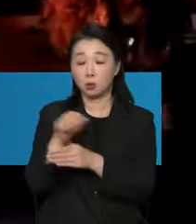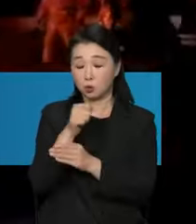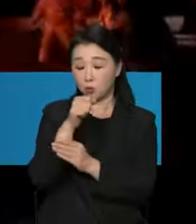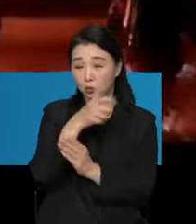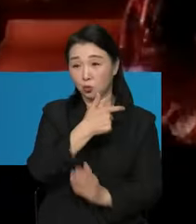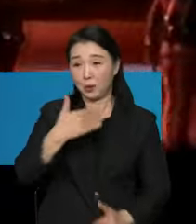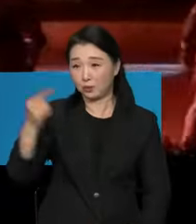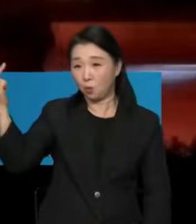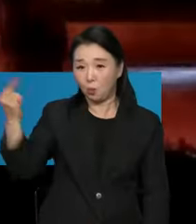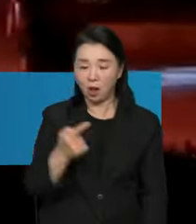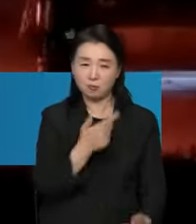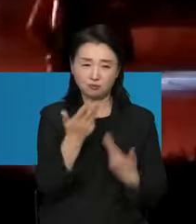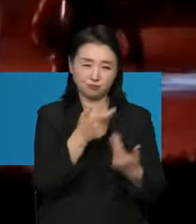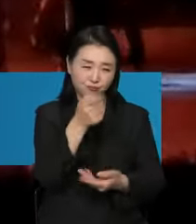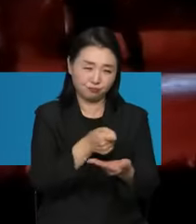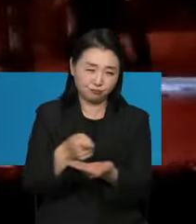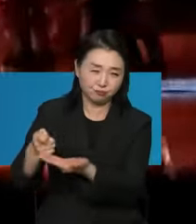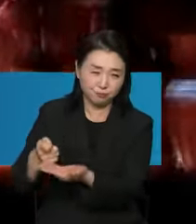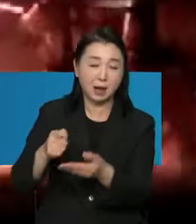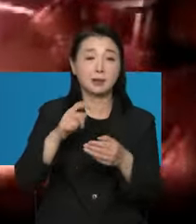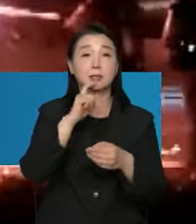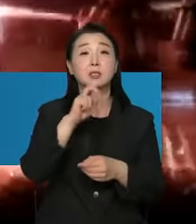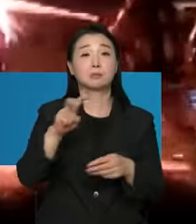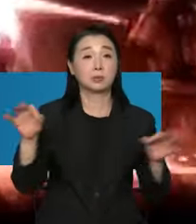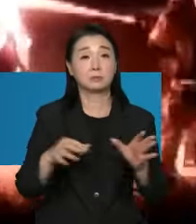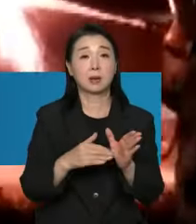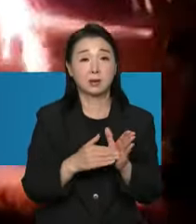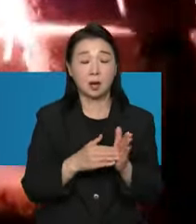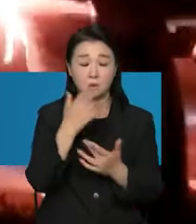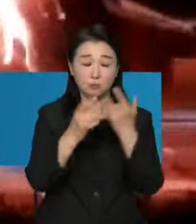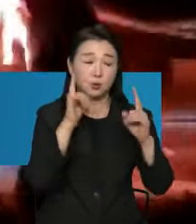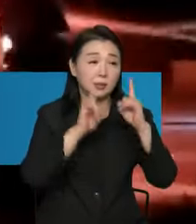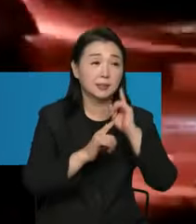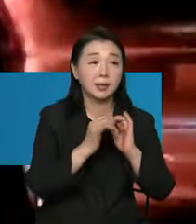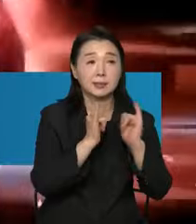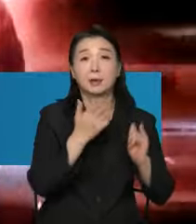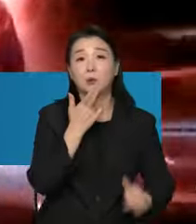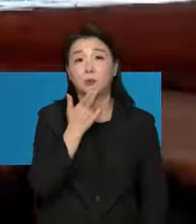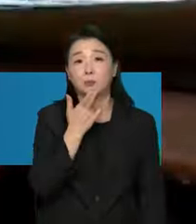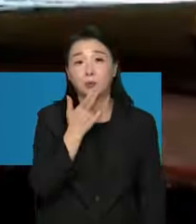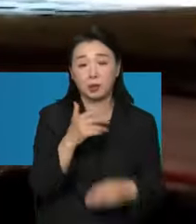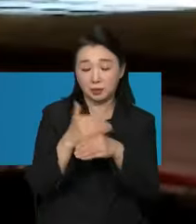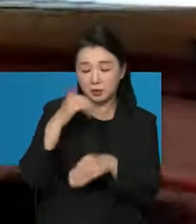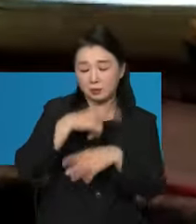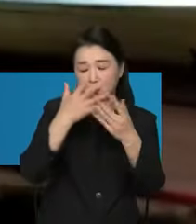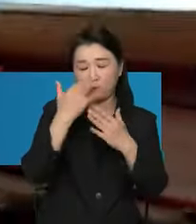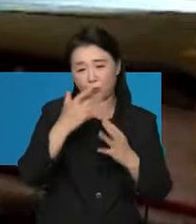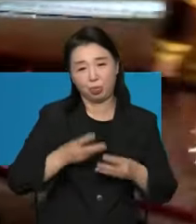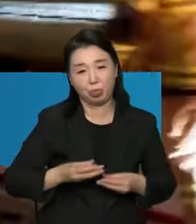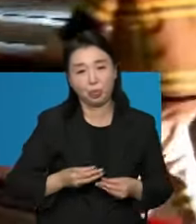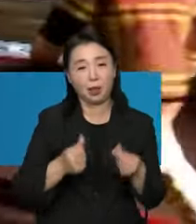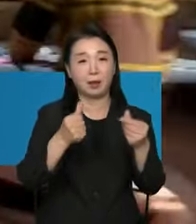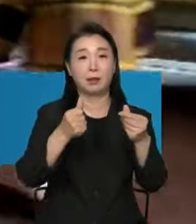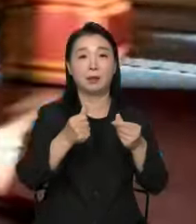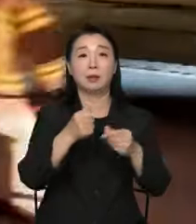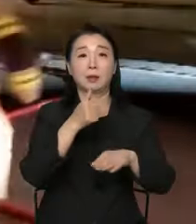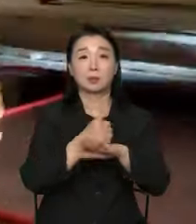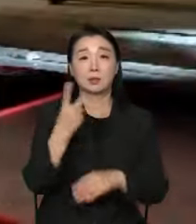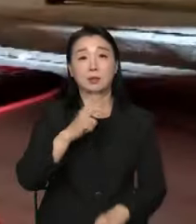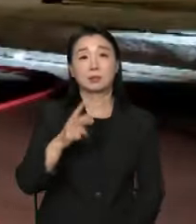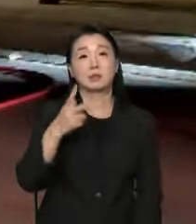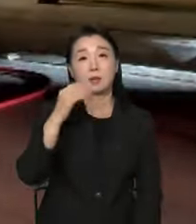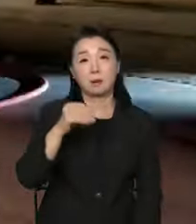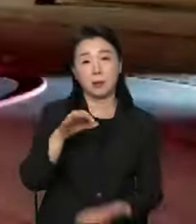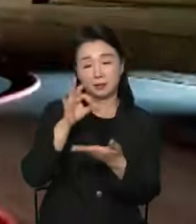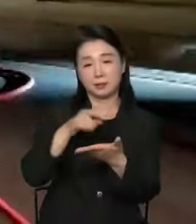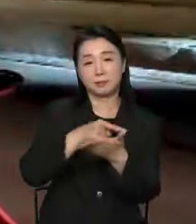소방서에서 출동해 불은 약 20분 만에 꺼졌습니다 불로 다친 사람은 없었고 승합차가 모두 불에 타면서 2700만